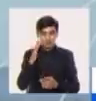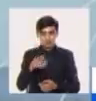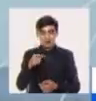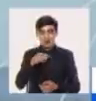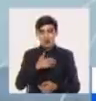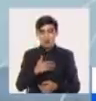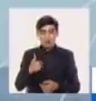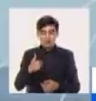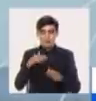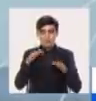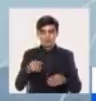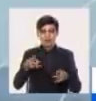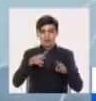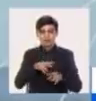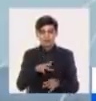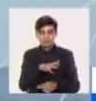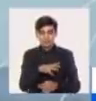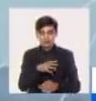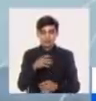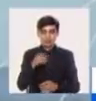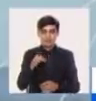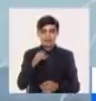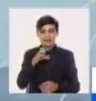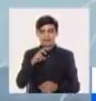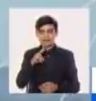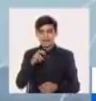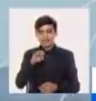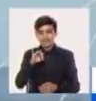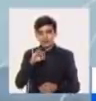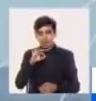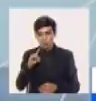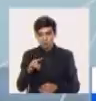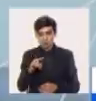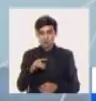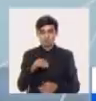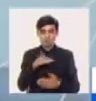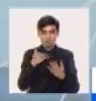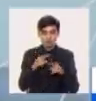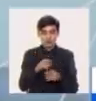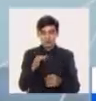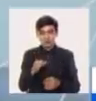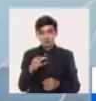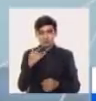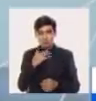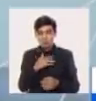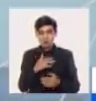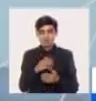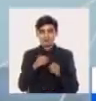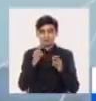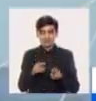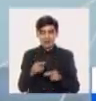қалдық өзгерістер қалмас үшін, фиброскулероз болмас үшін, немосклероз көптеген арнайы